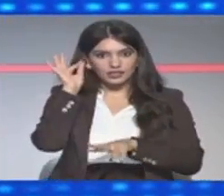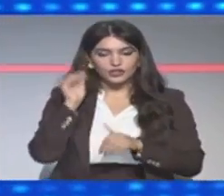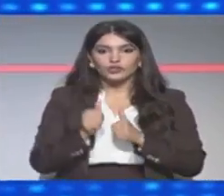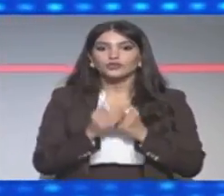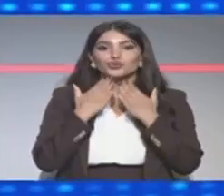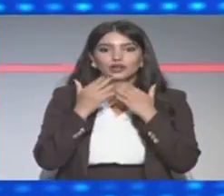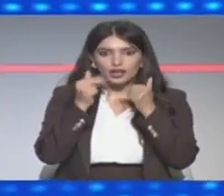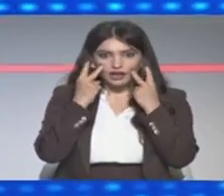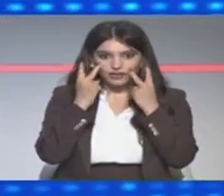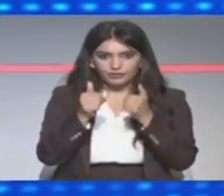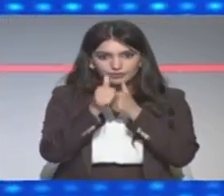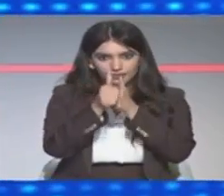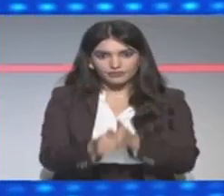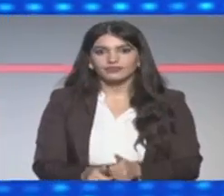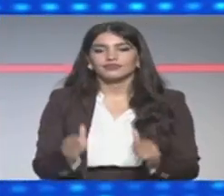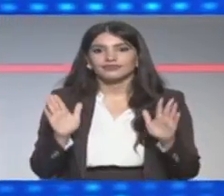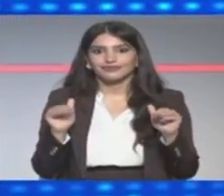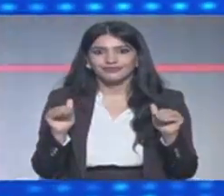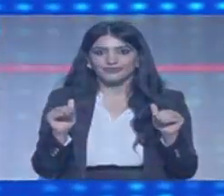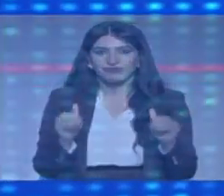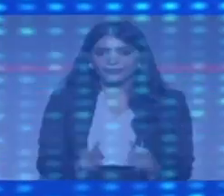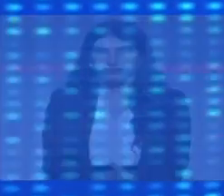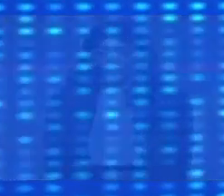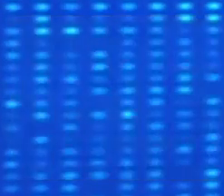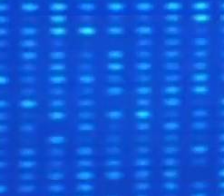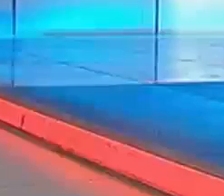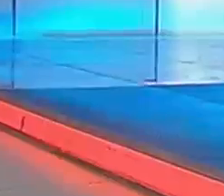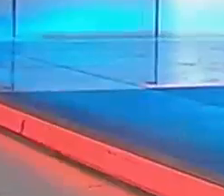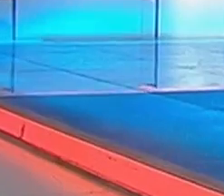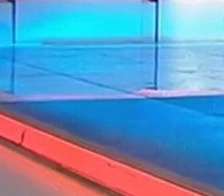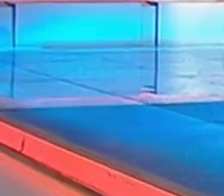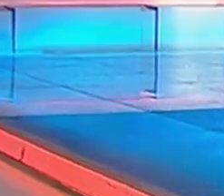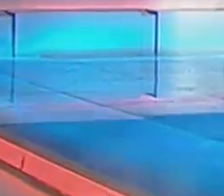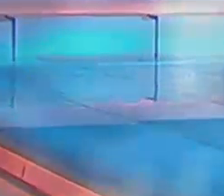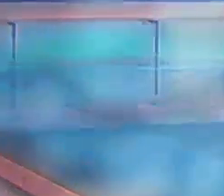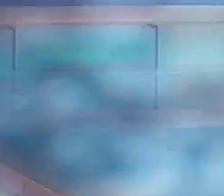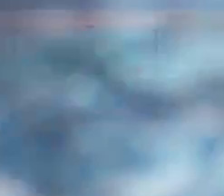التونسية. شكرا على حسن المتابعة والاهتمام، وإلى اللقاء.